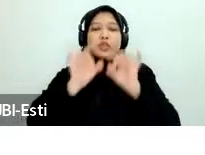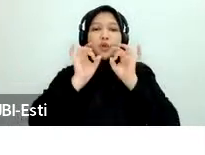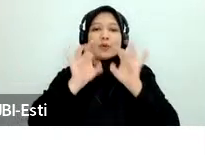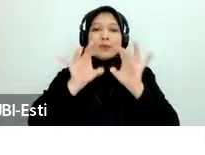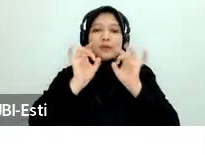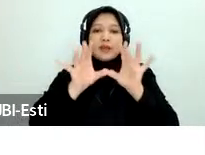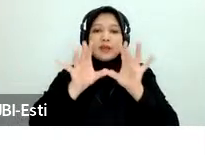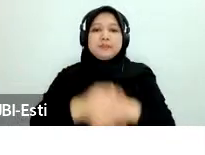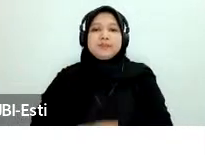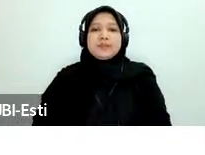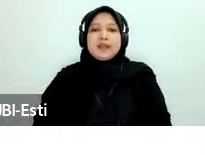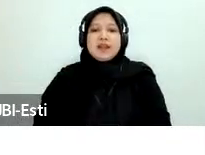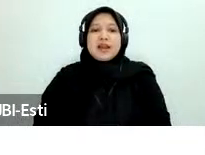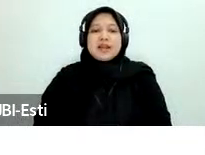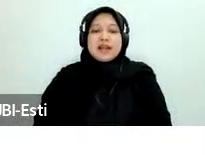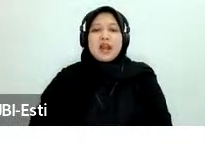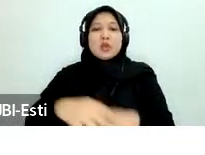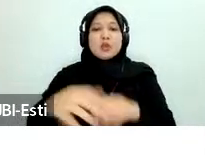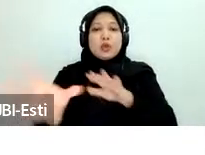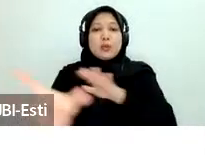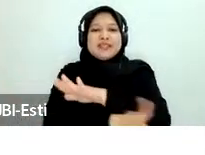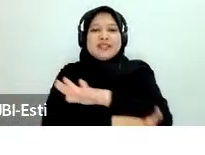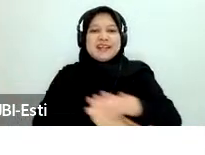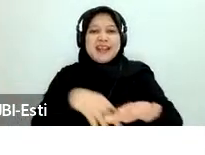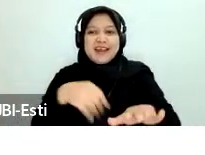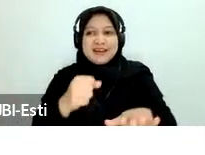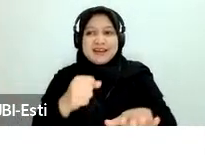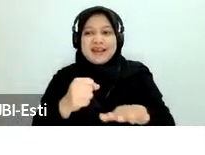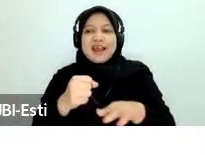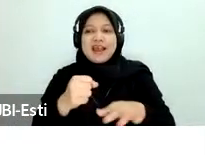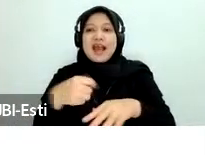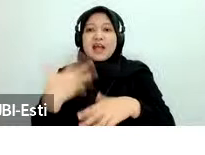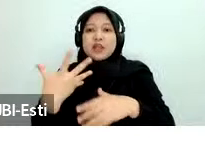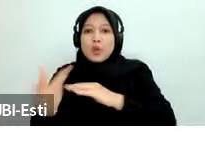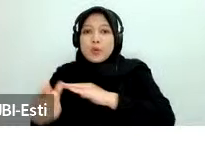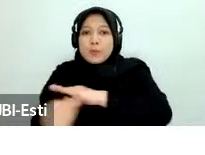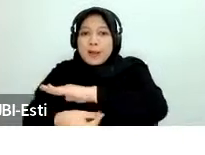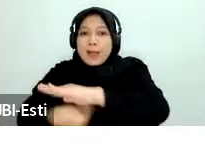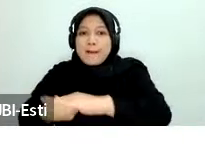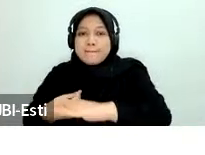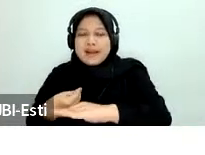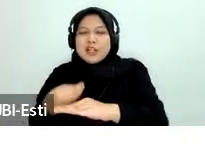pencurian dan penggelapan mirip tapi dia tidak bisa dipertukarkan